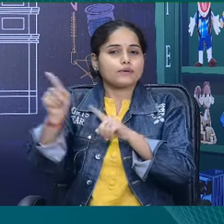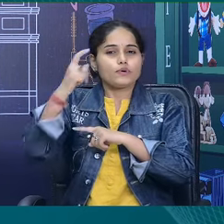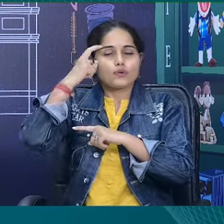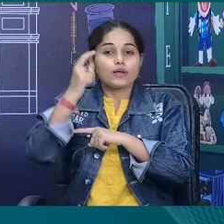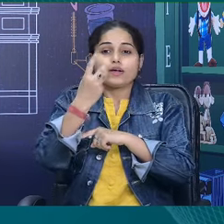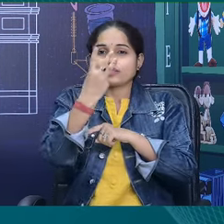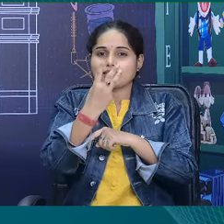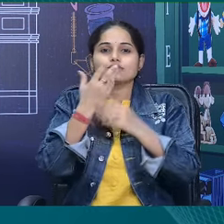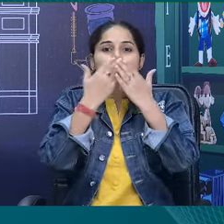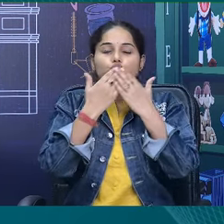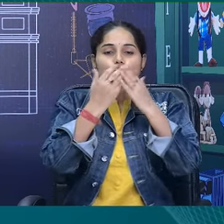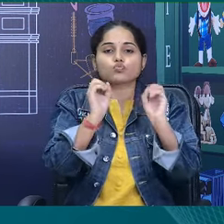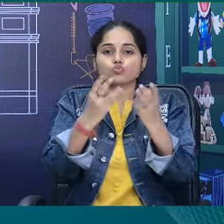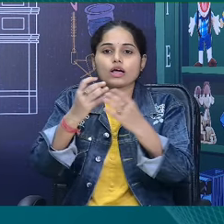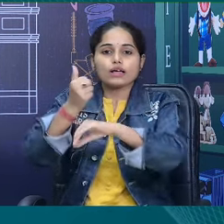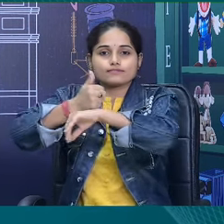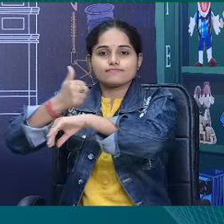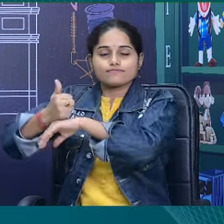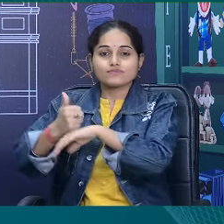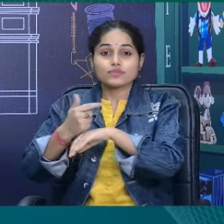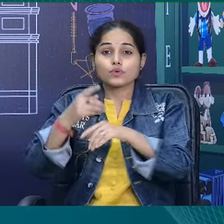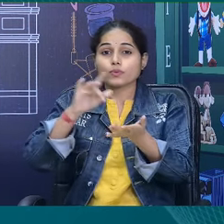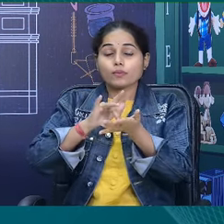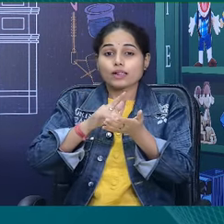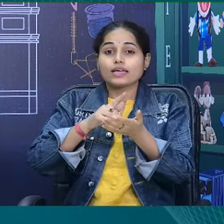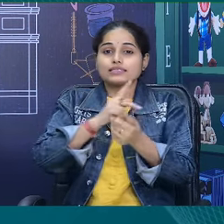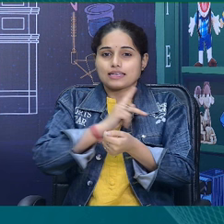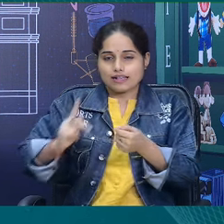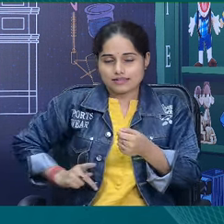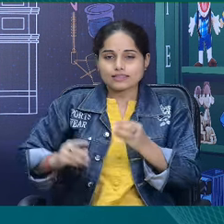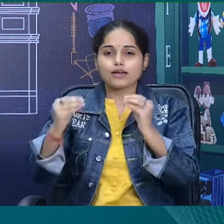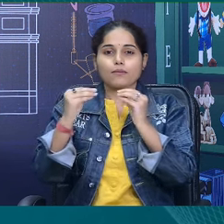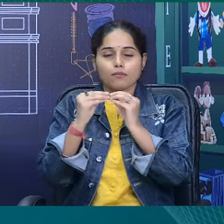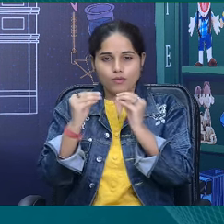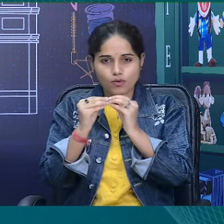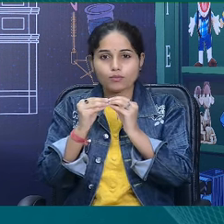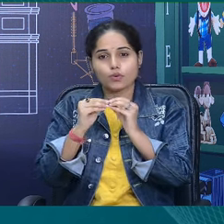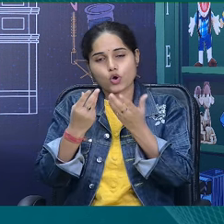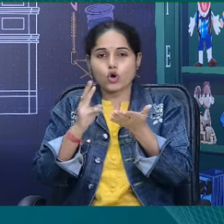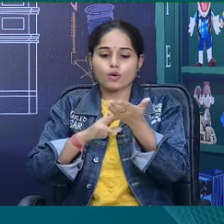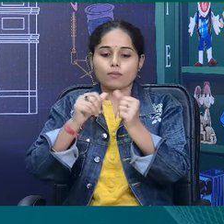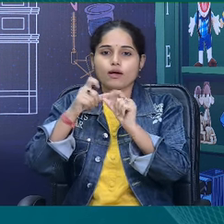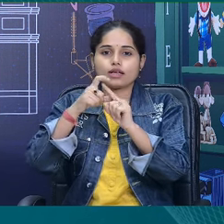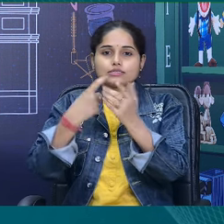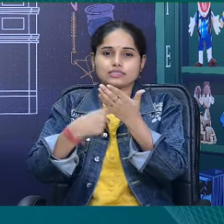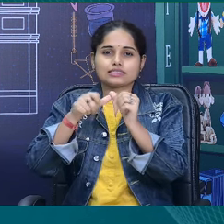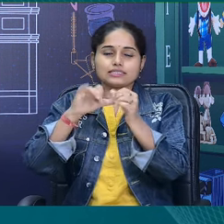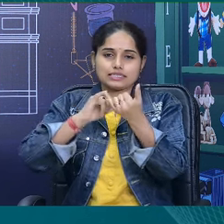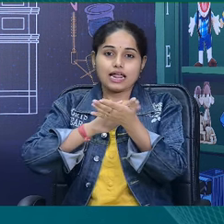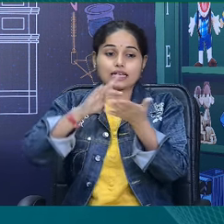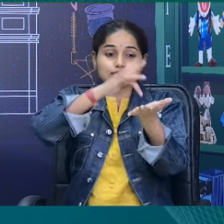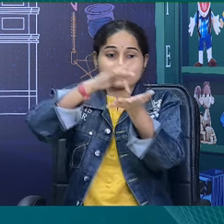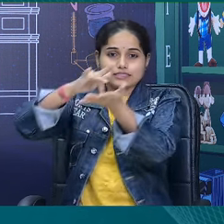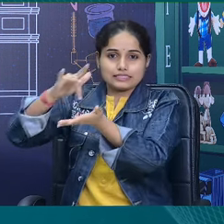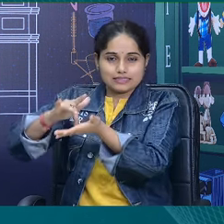ऑफ आर्ट हिंदुस्तान में जो कि कलकता बॉम्बे और आपका मद्रास तो बेसिकली यहां पर इन्होंने इन तीन